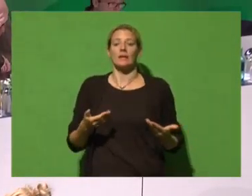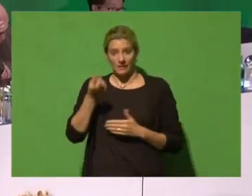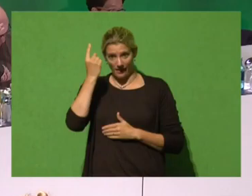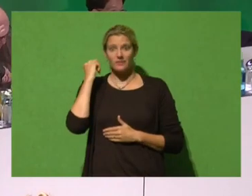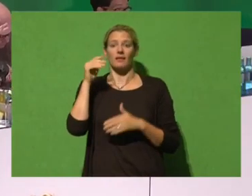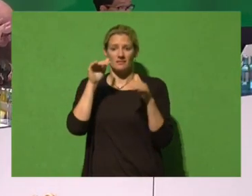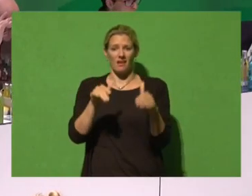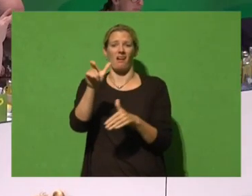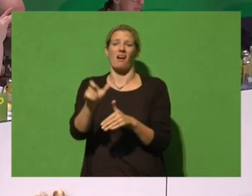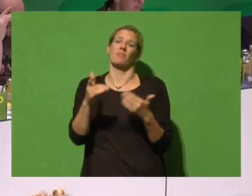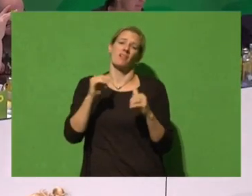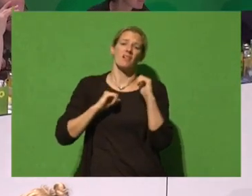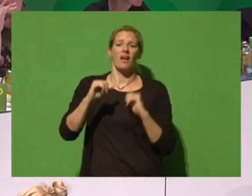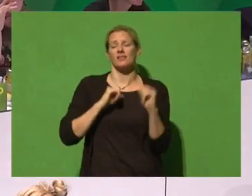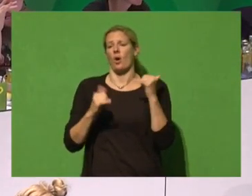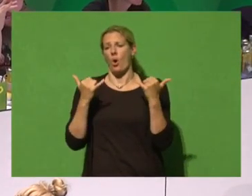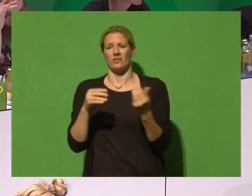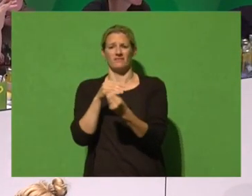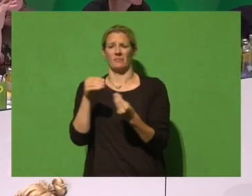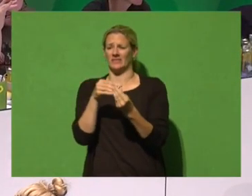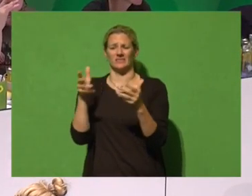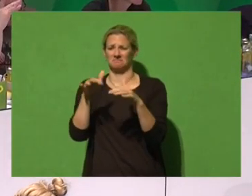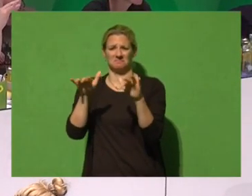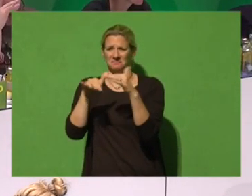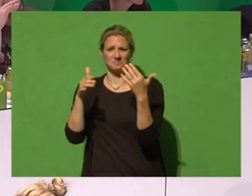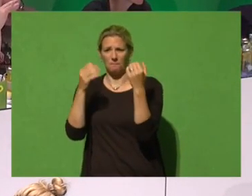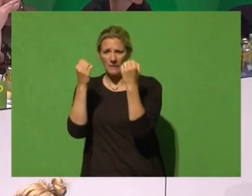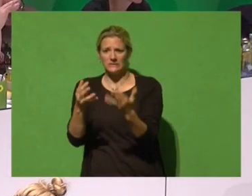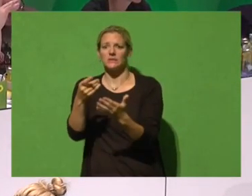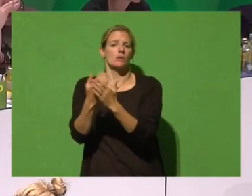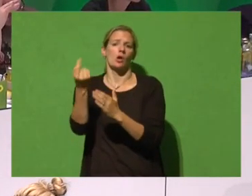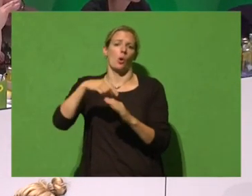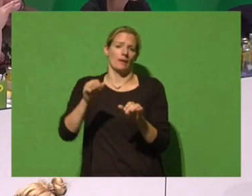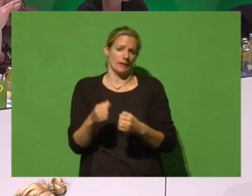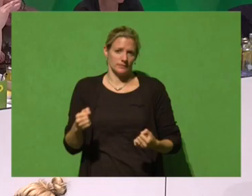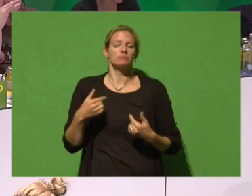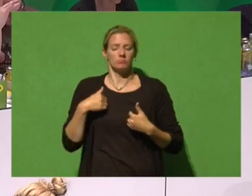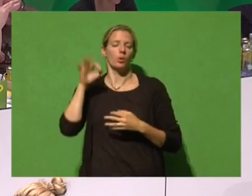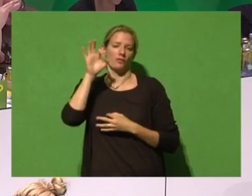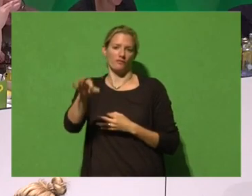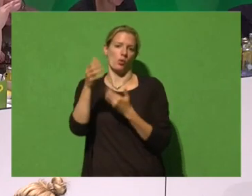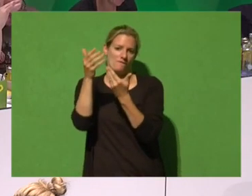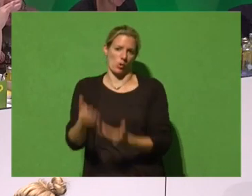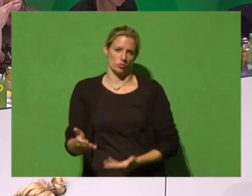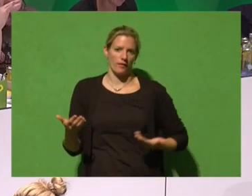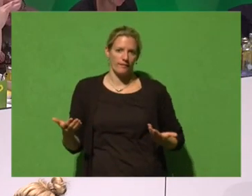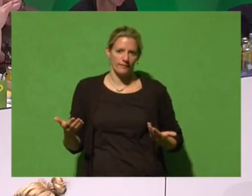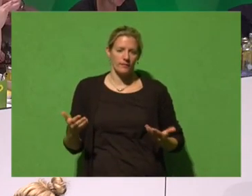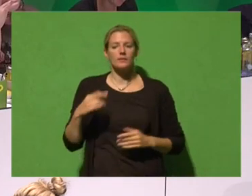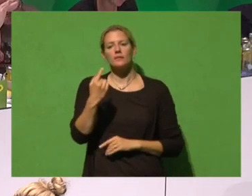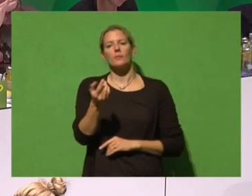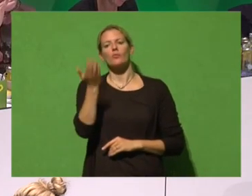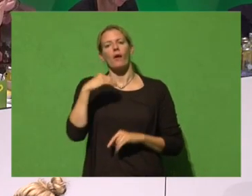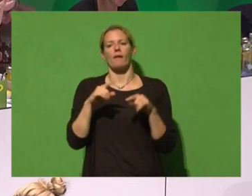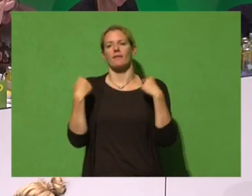dazwischen gekommen und sie hat mich gebeten, sie kurz vorzustellen. Andrea Svoboda kommt aus dem Kreisverband Bottrop, ist